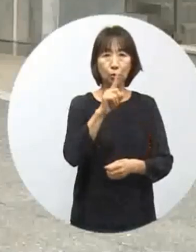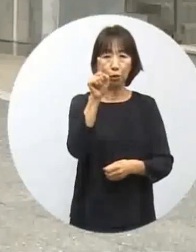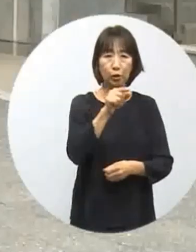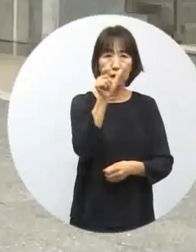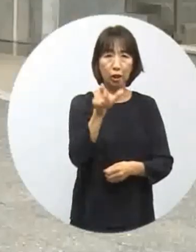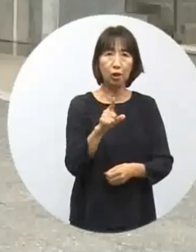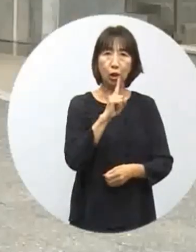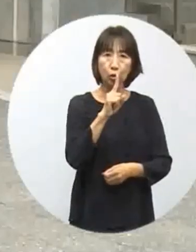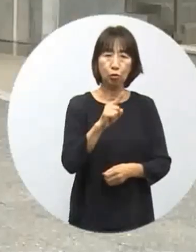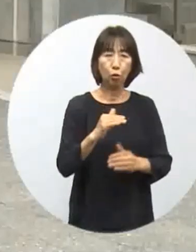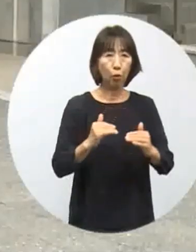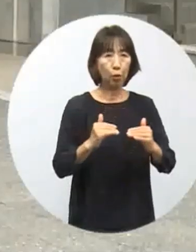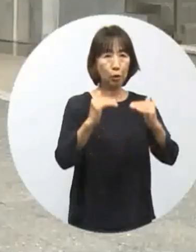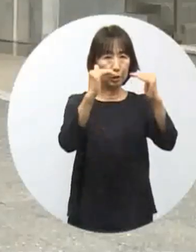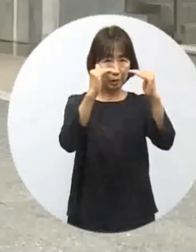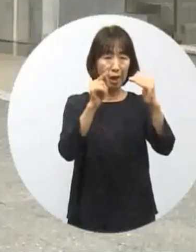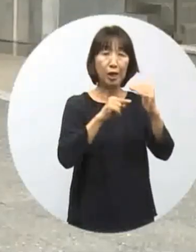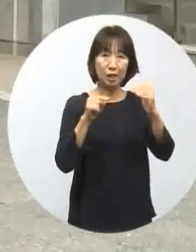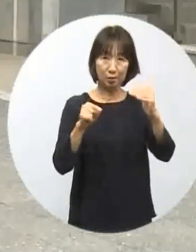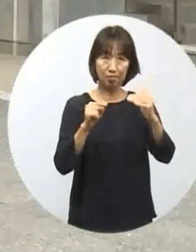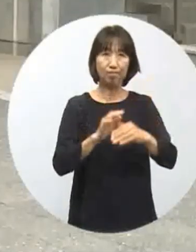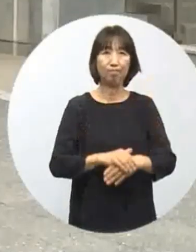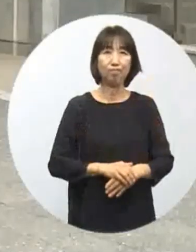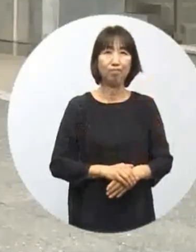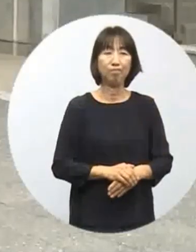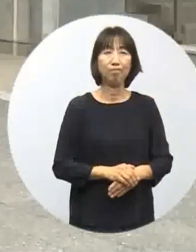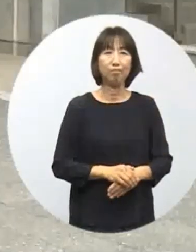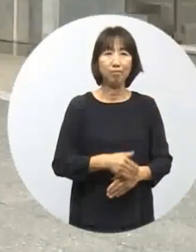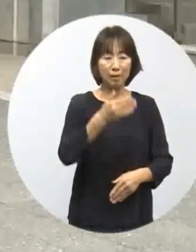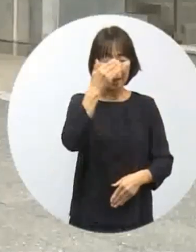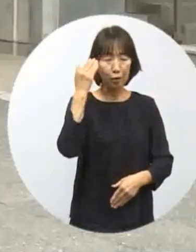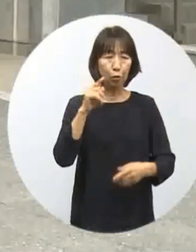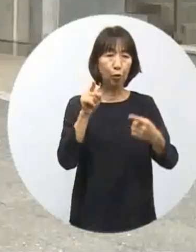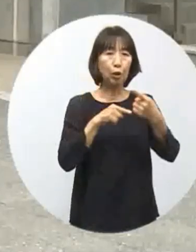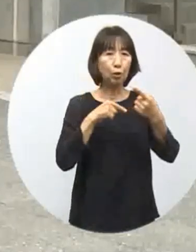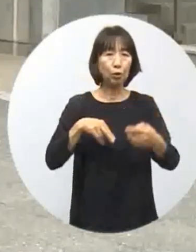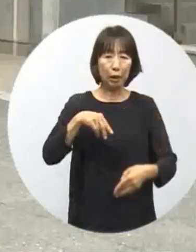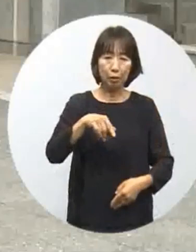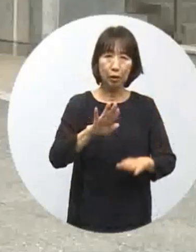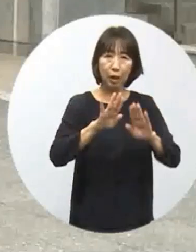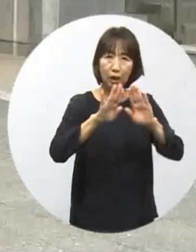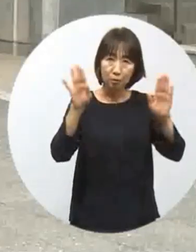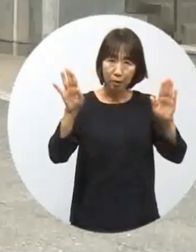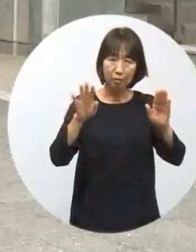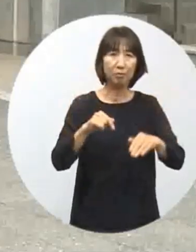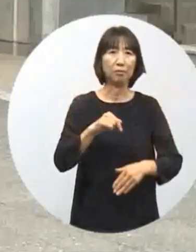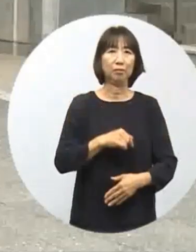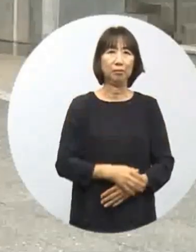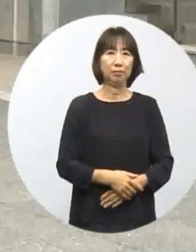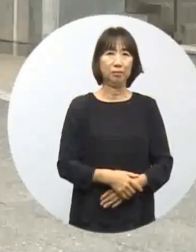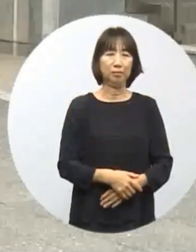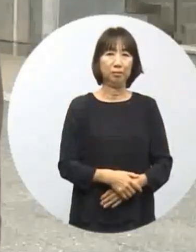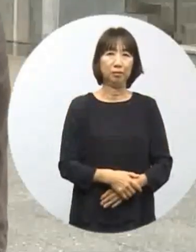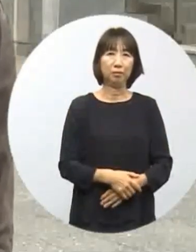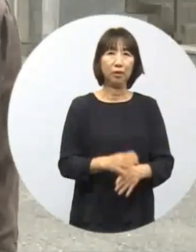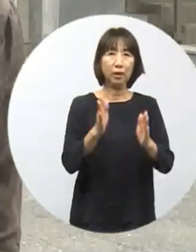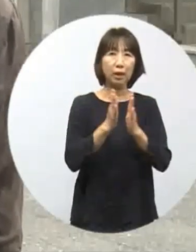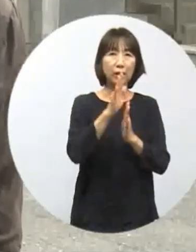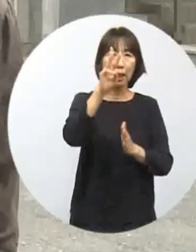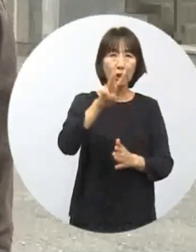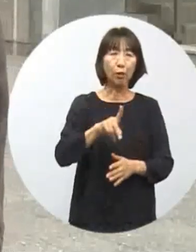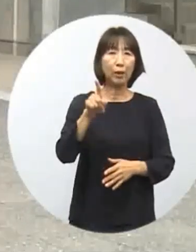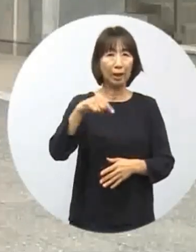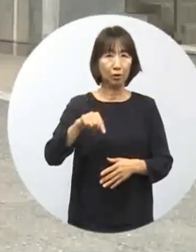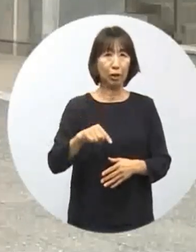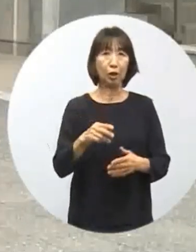ではちょうど成人ということになりますが、ようやく一人歩きを始めた、そんな感じの美術館です。神奈川県には、